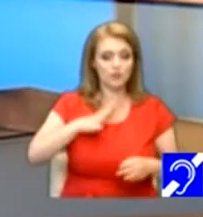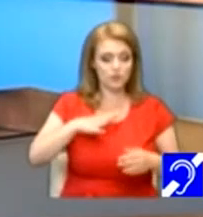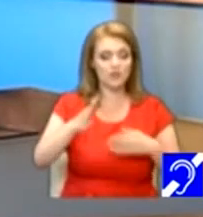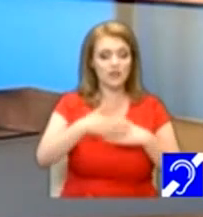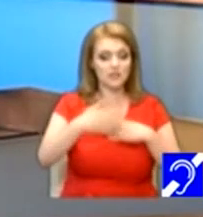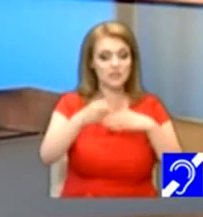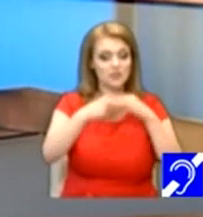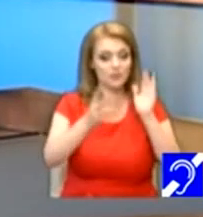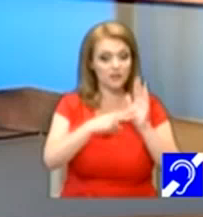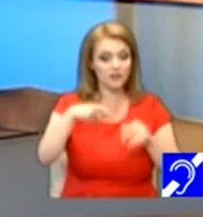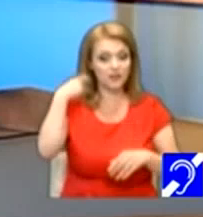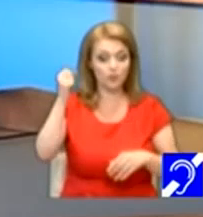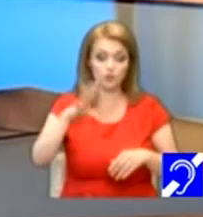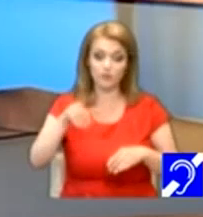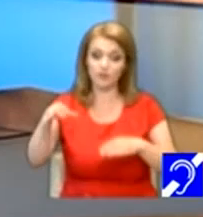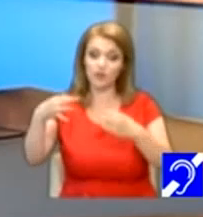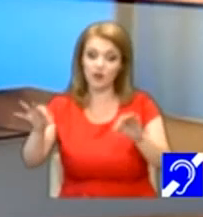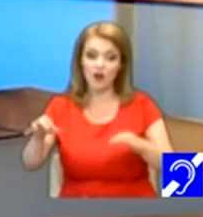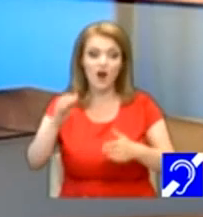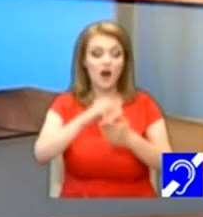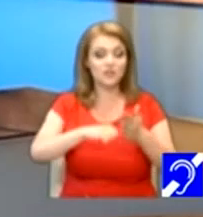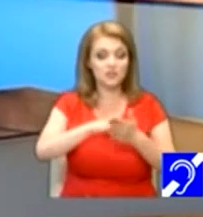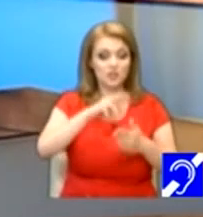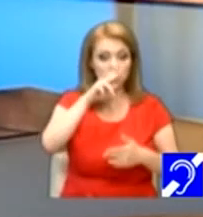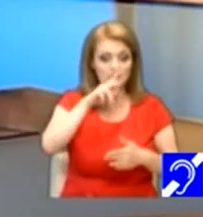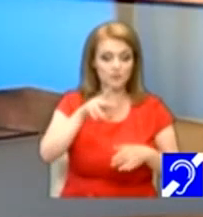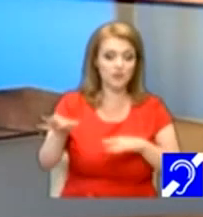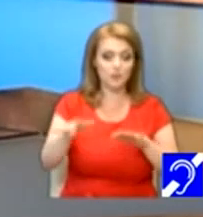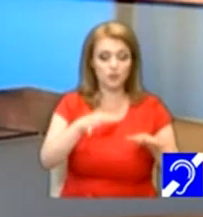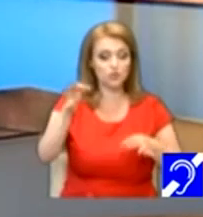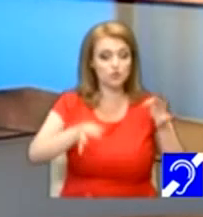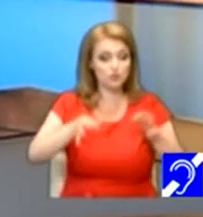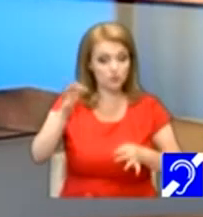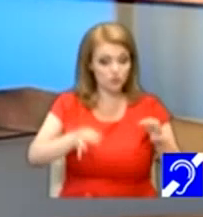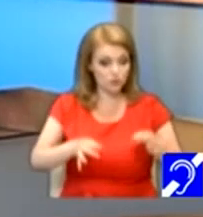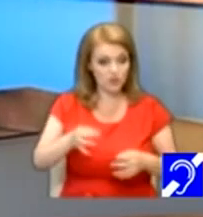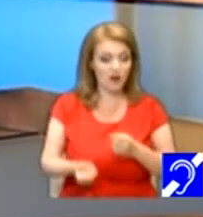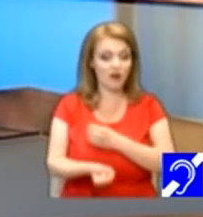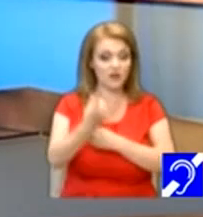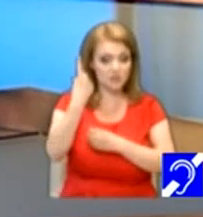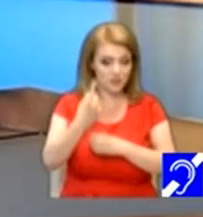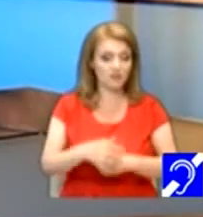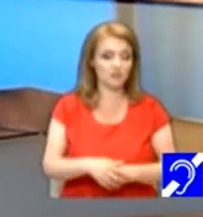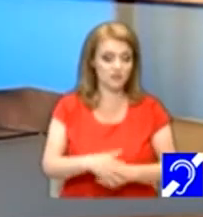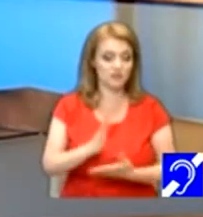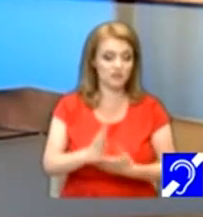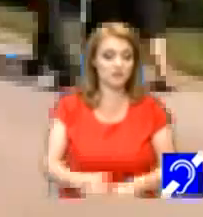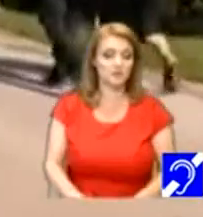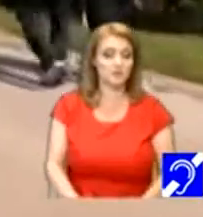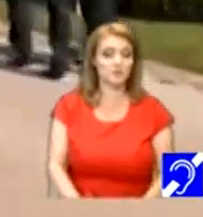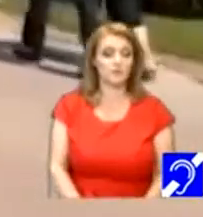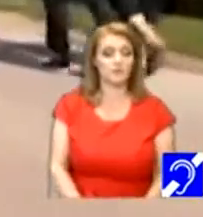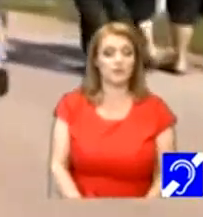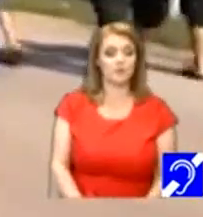însă ar putea fi pus în libertate din cauza unor erori de procedură a magistraților descoperite de Curtea de Apel.